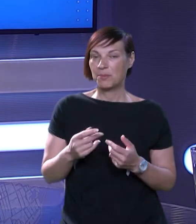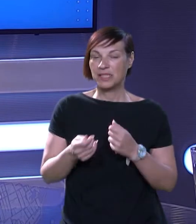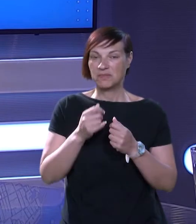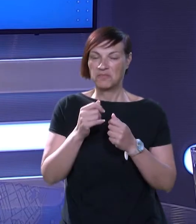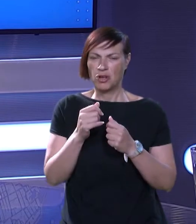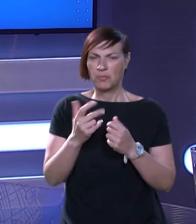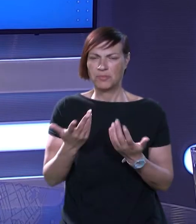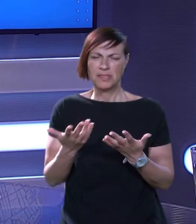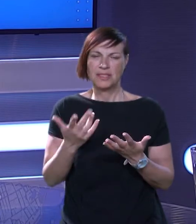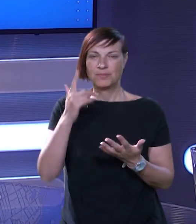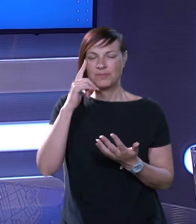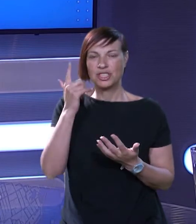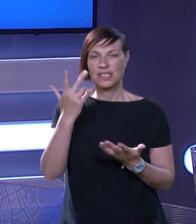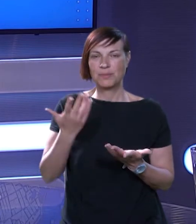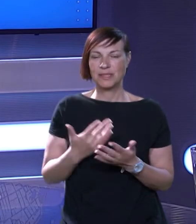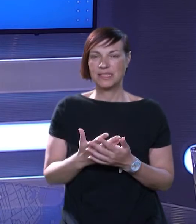beskompromisna, čini mi se